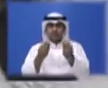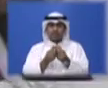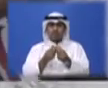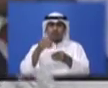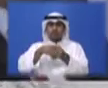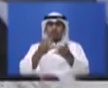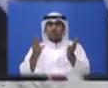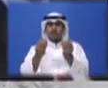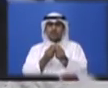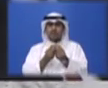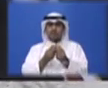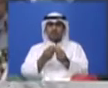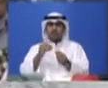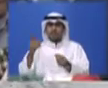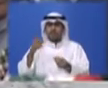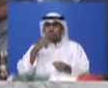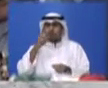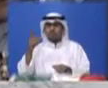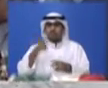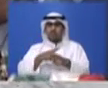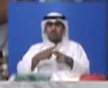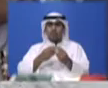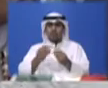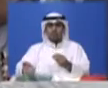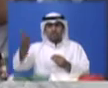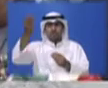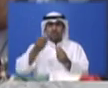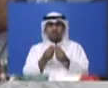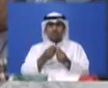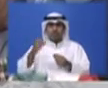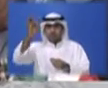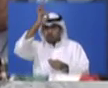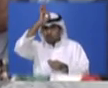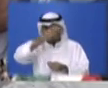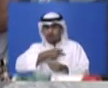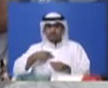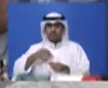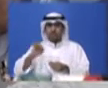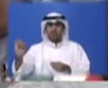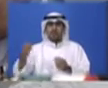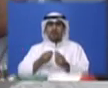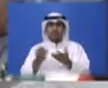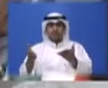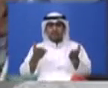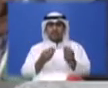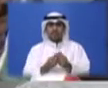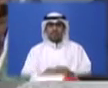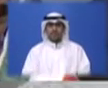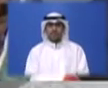والطلبة ورجال الأعمال الكويتيين، وبحضور كبار مسؤولي مديرية الأمن العام الأردني بكافة